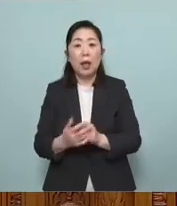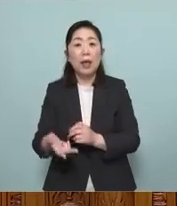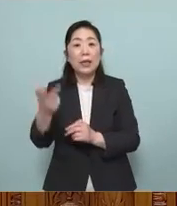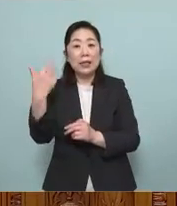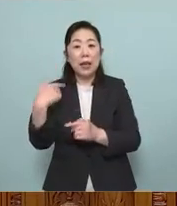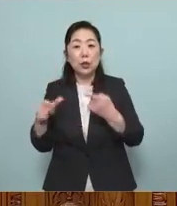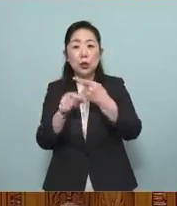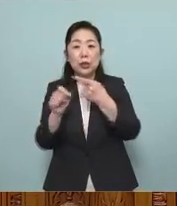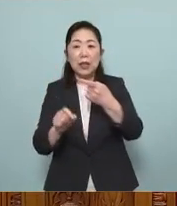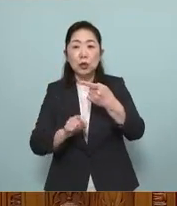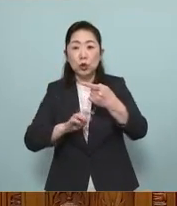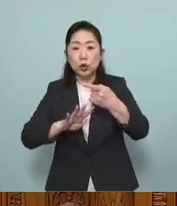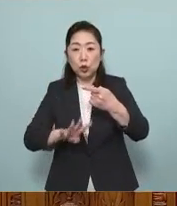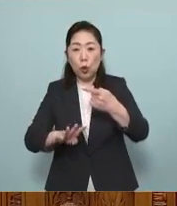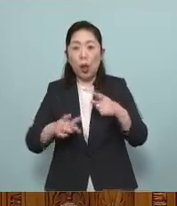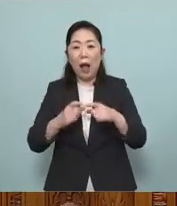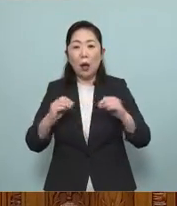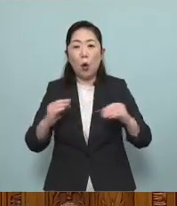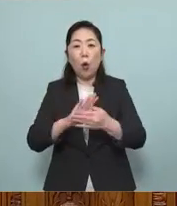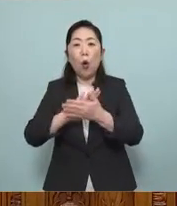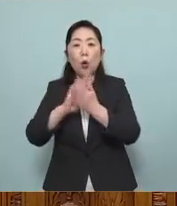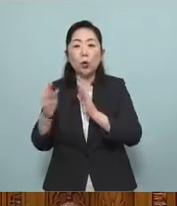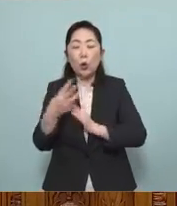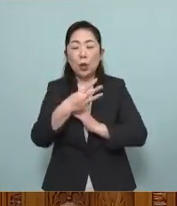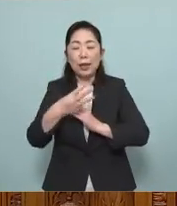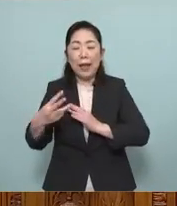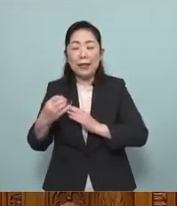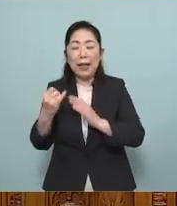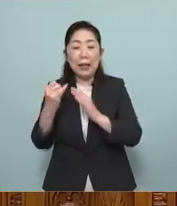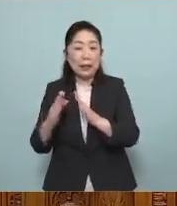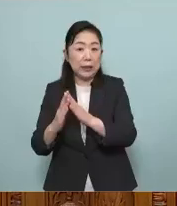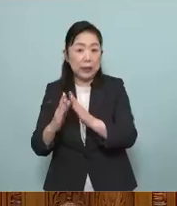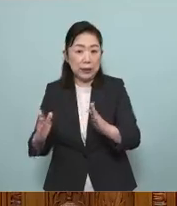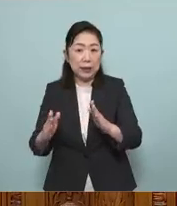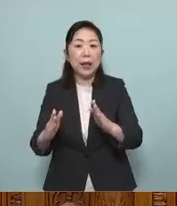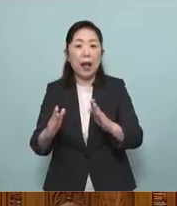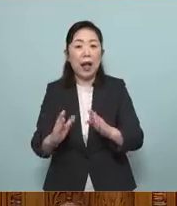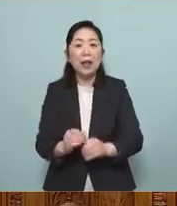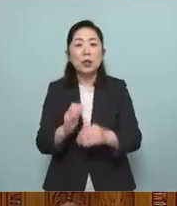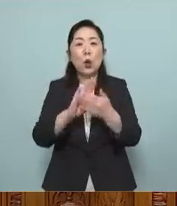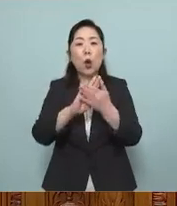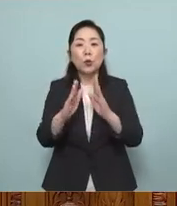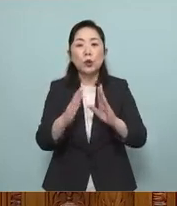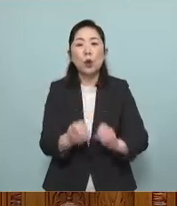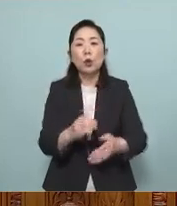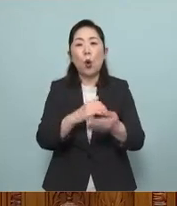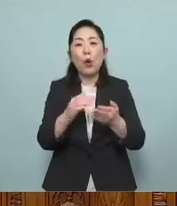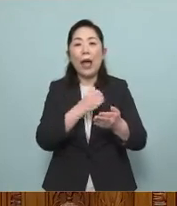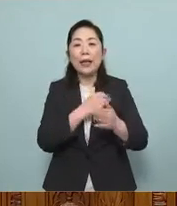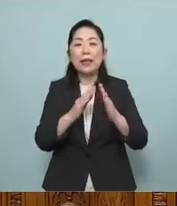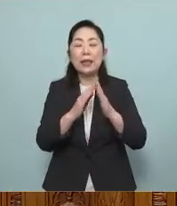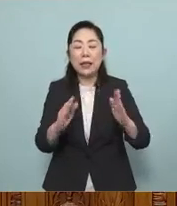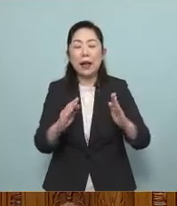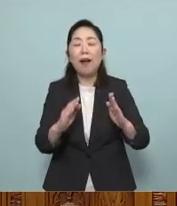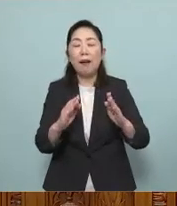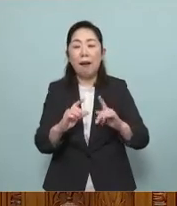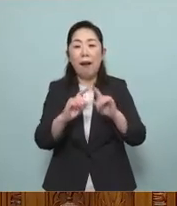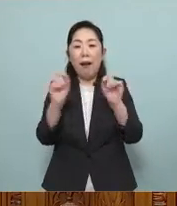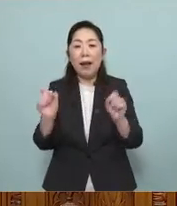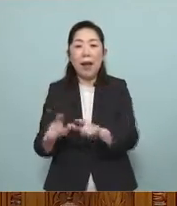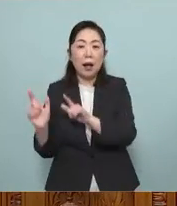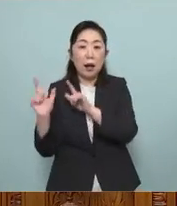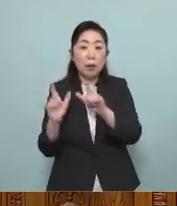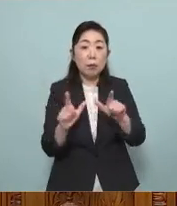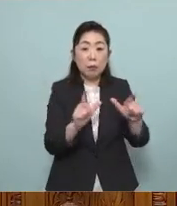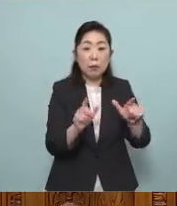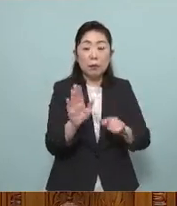日に国土交通省の第三者委員会及び総務省の統計委員会から検証結果が公表とされ